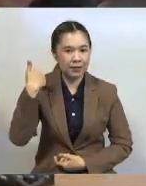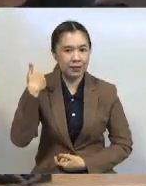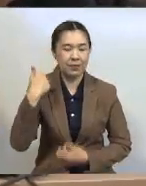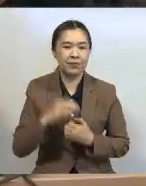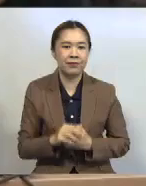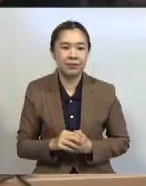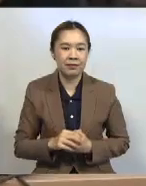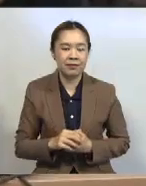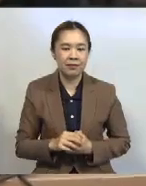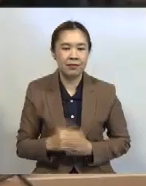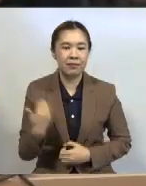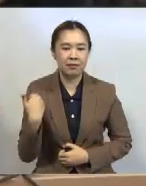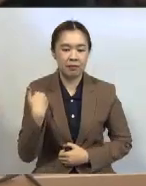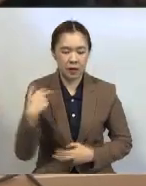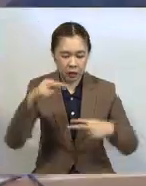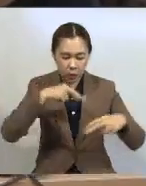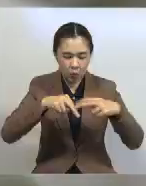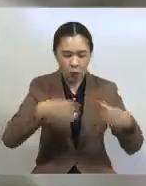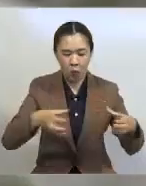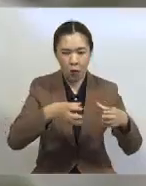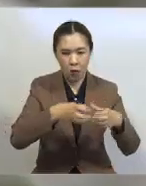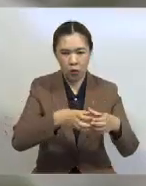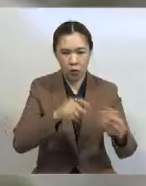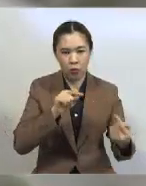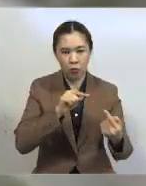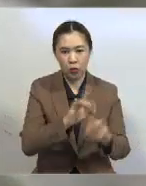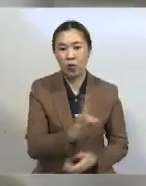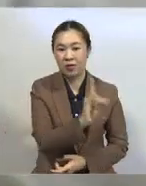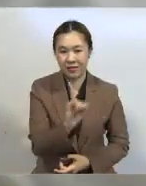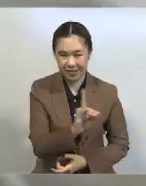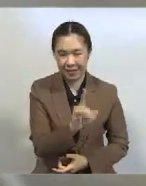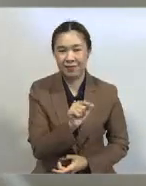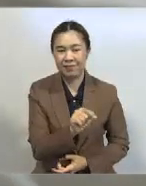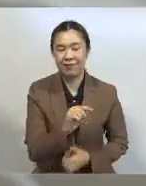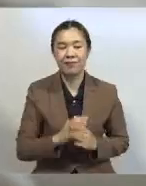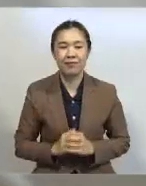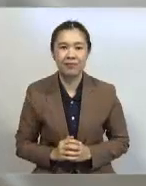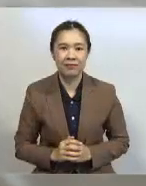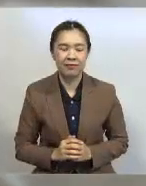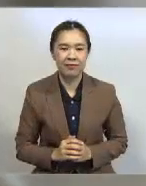สูตรพร้อมพวกเข้าไปลักลอบล่าสัตว์ป่าในพื้นที่ทุ่งใหญ่นเรศวรค่ะ